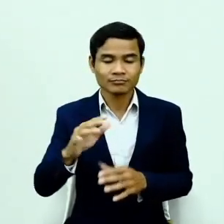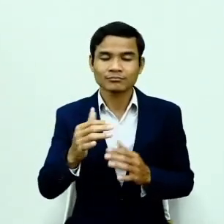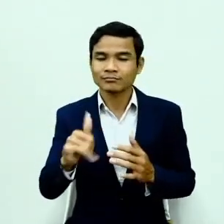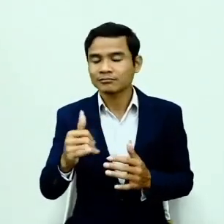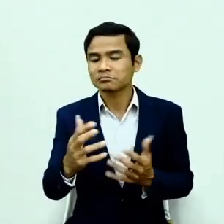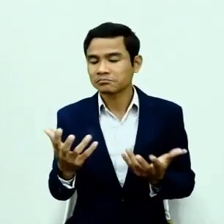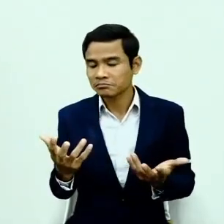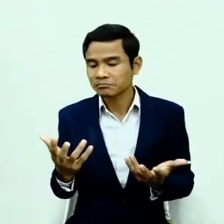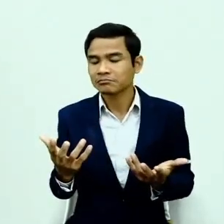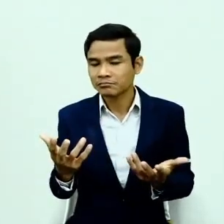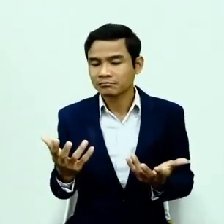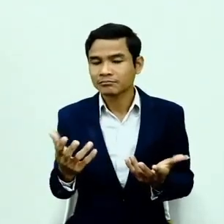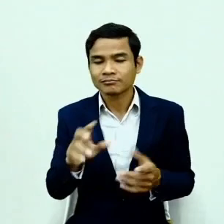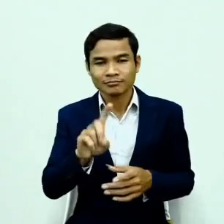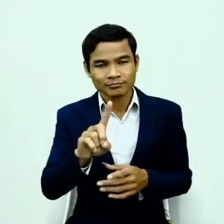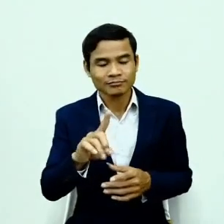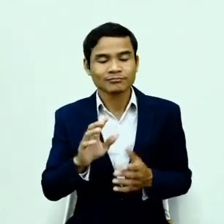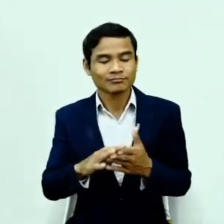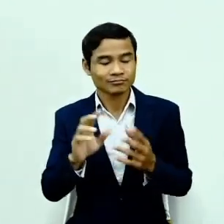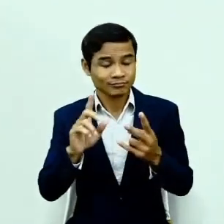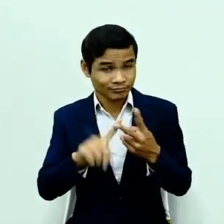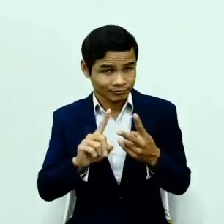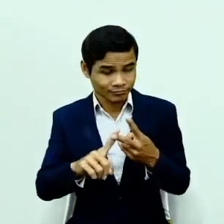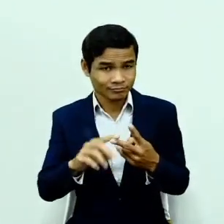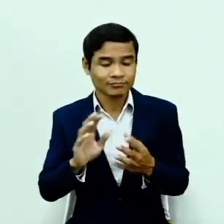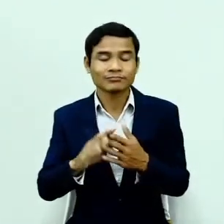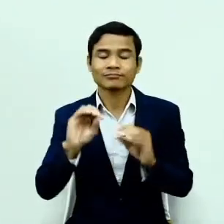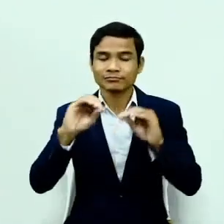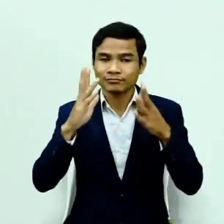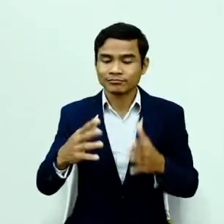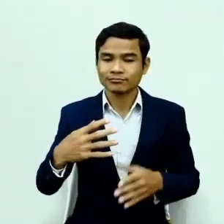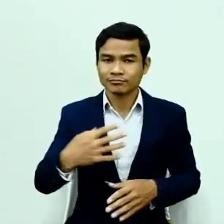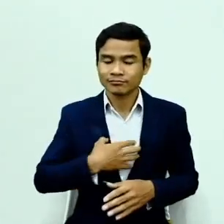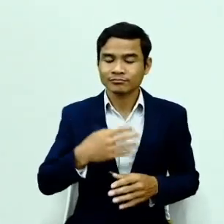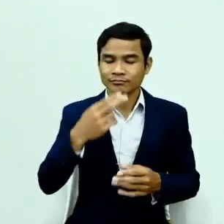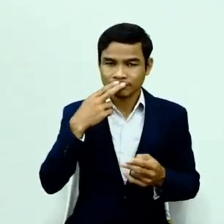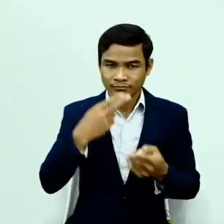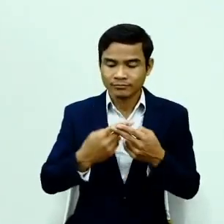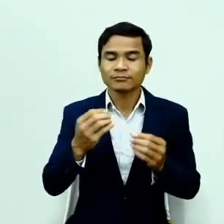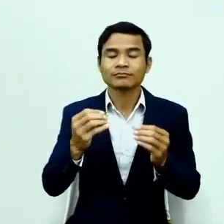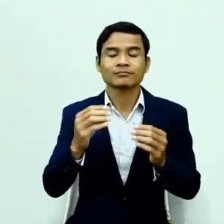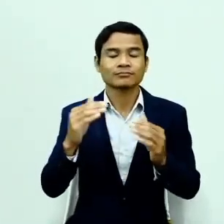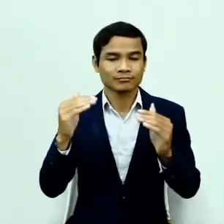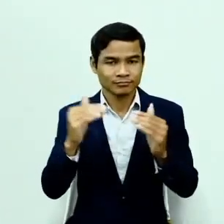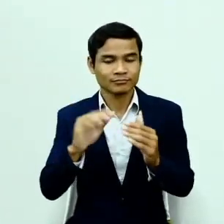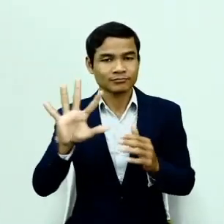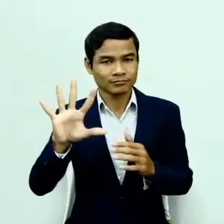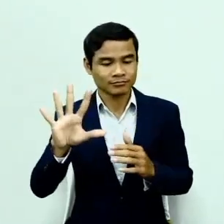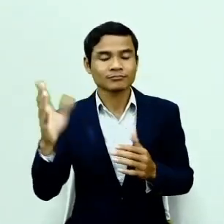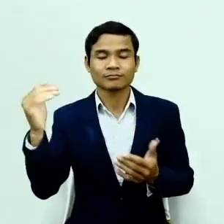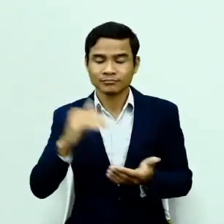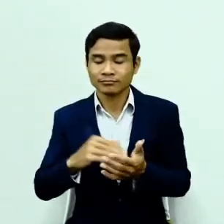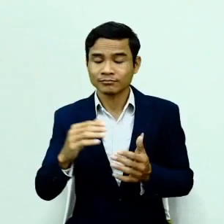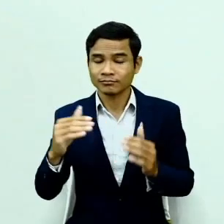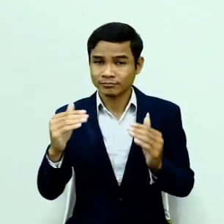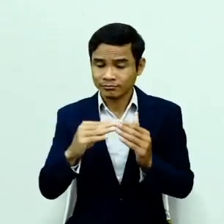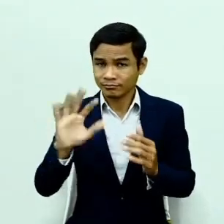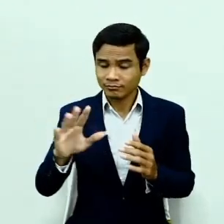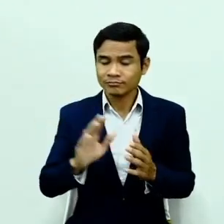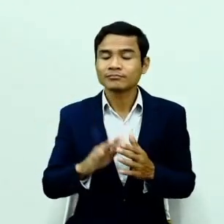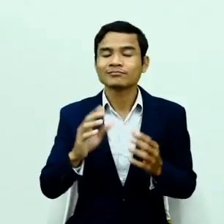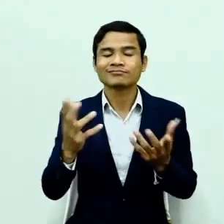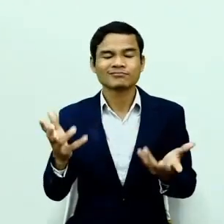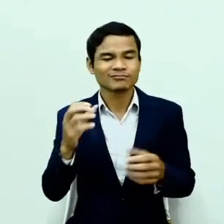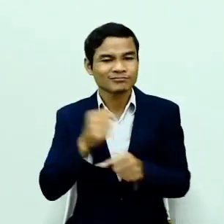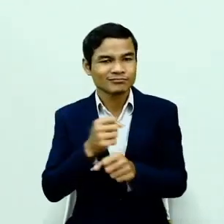tiết. Mùi tiết ná. Rất có mùi tiết này cụ chọn bàn. Áo chùm lại rồi bỏ này cụ xa rằm vĩnh một đòn. Nâng xa rằm vĩnh một đó cứ này